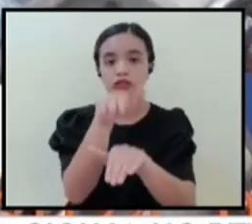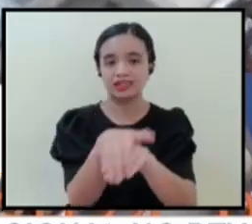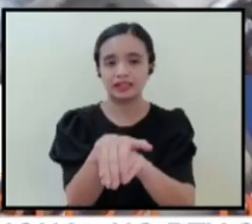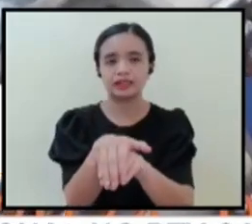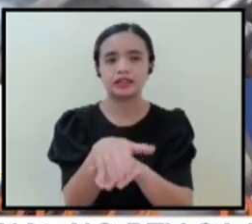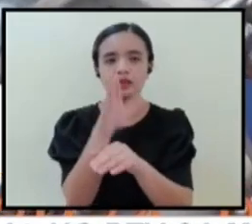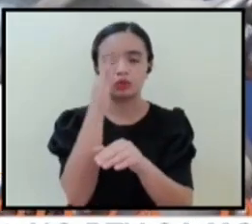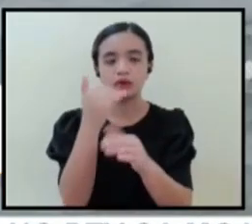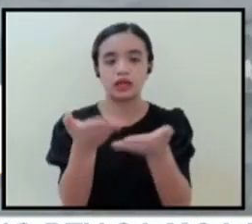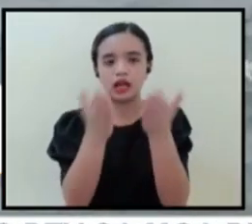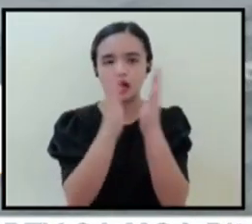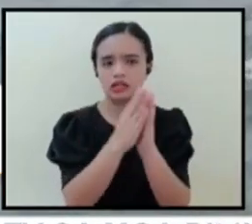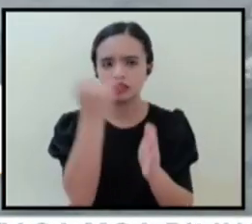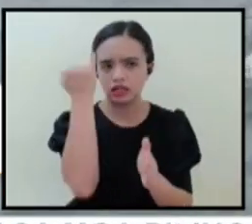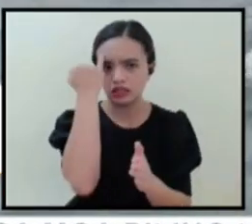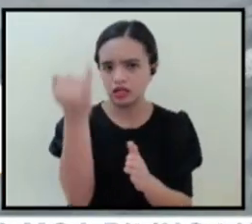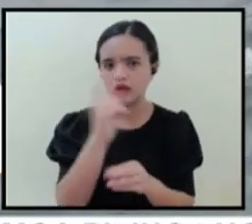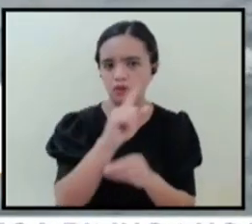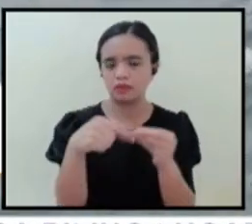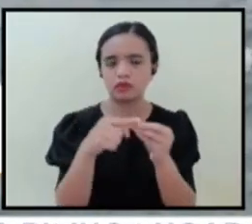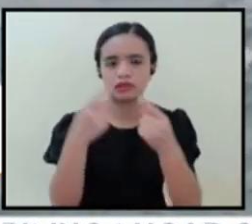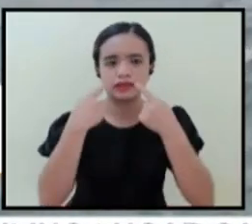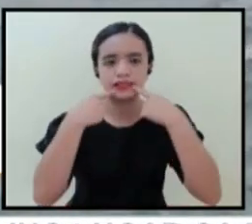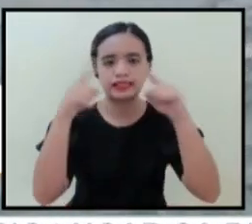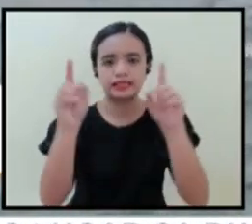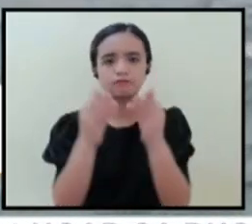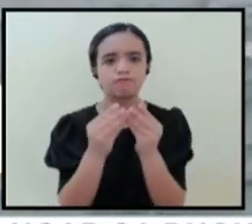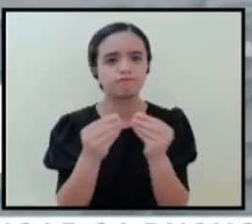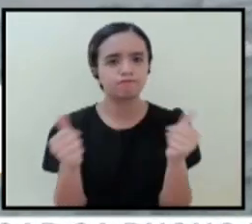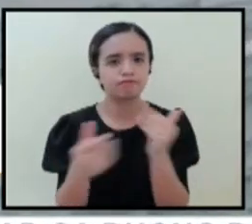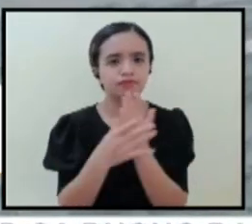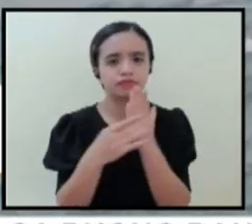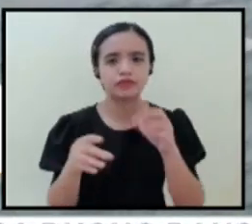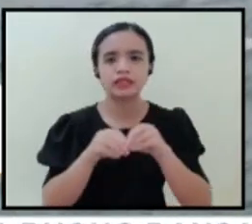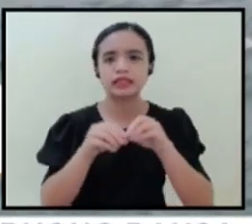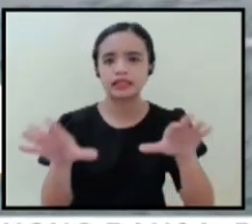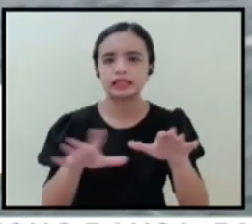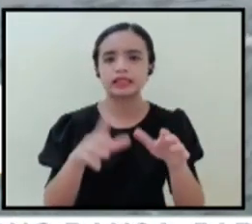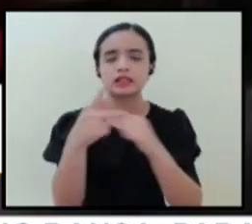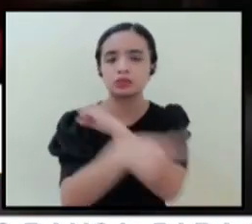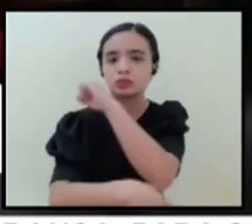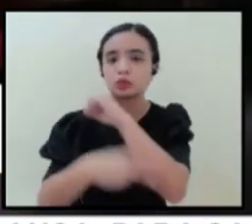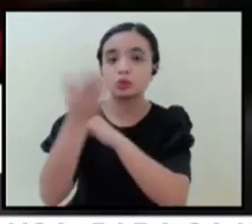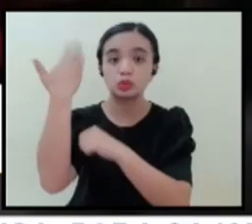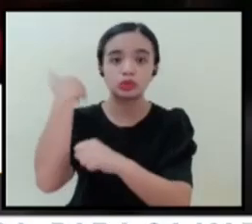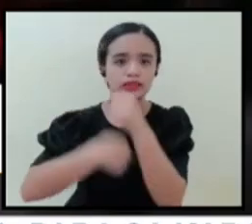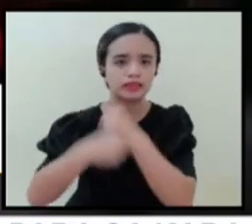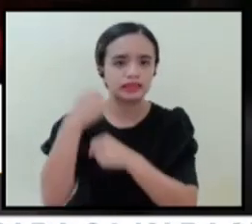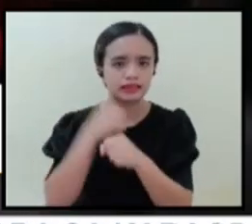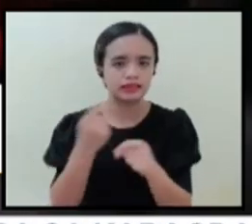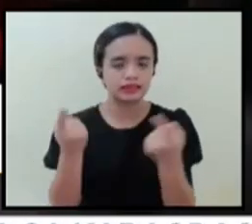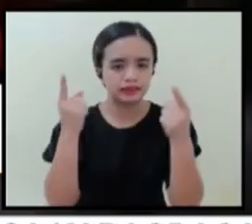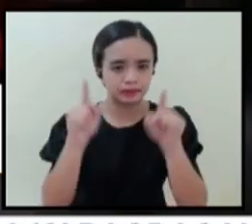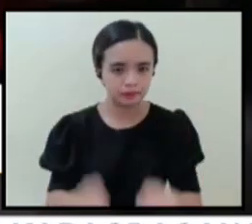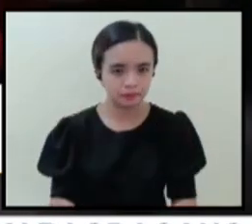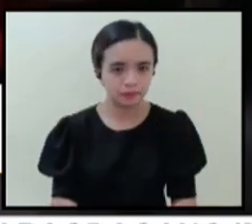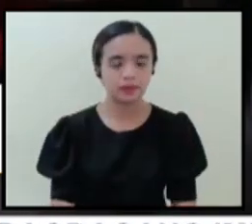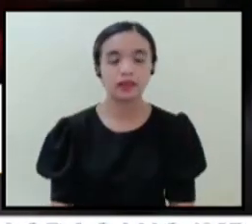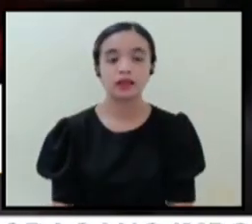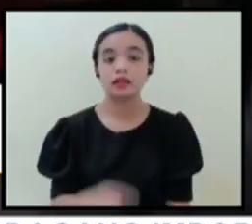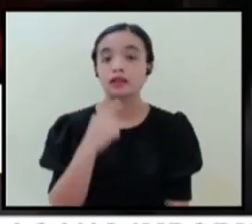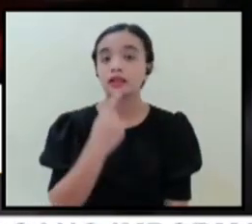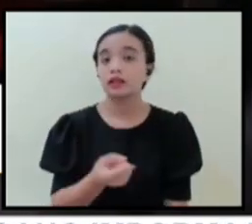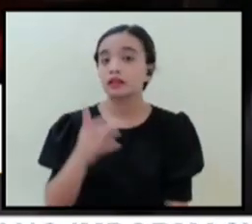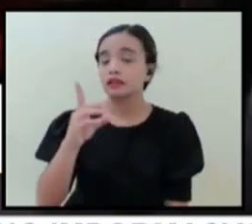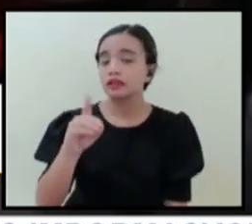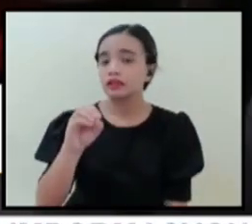kanyang idea sa matagumpay na pagtugon sa oil spill sa kanilang probinsya naman noong nakaraang taon. Ang dole, sabi ni President Marcos,